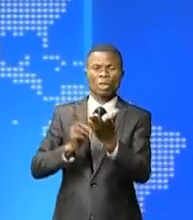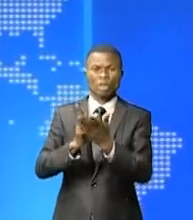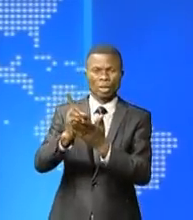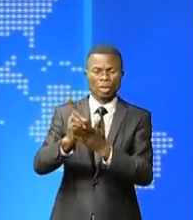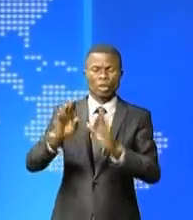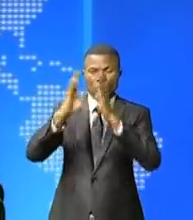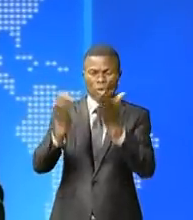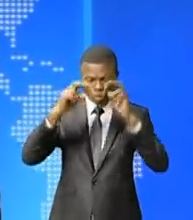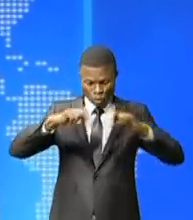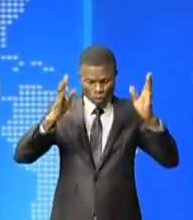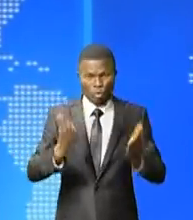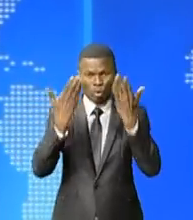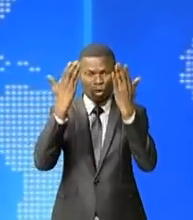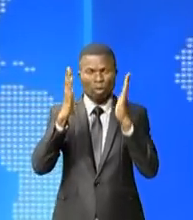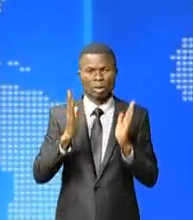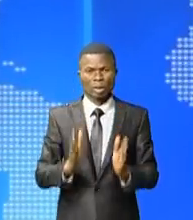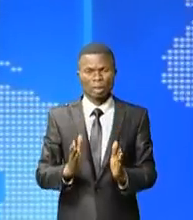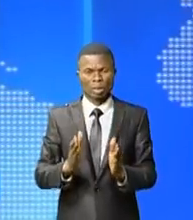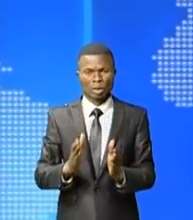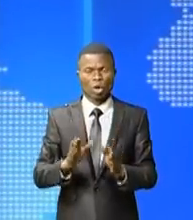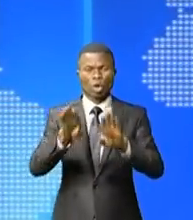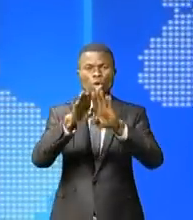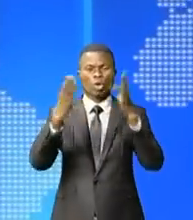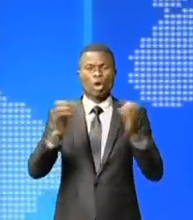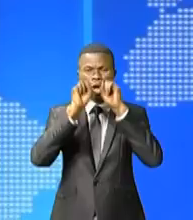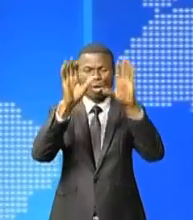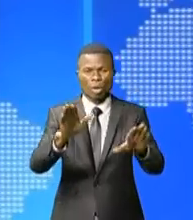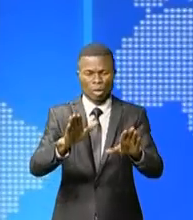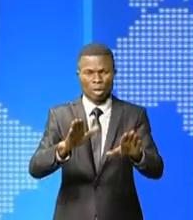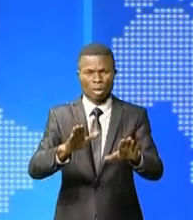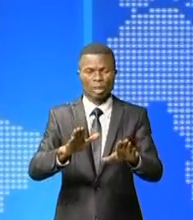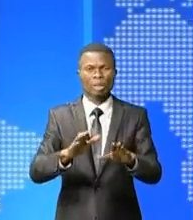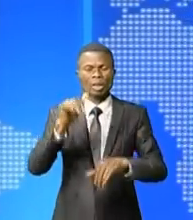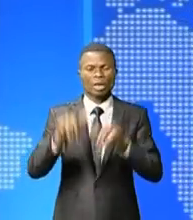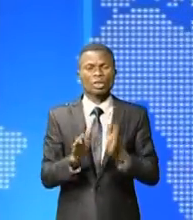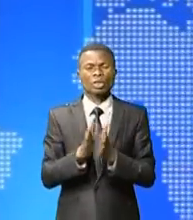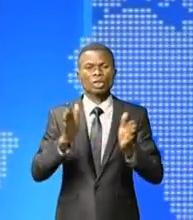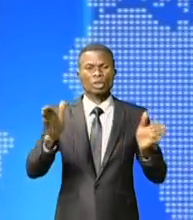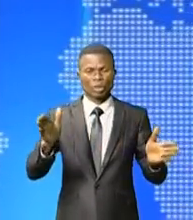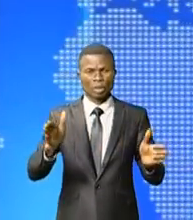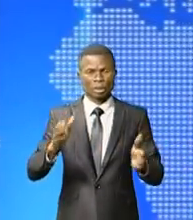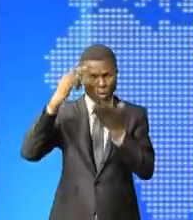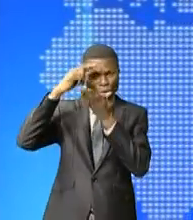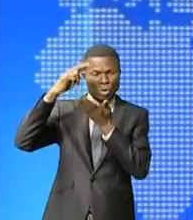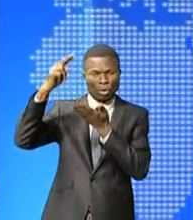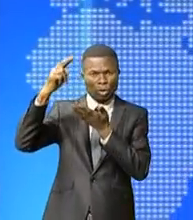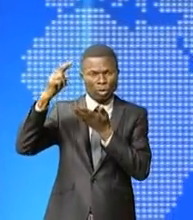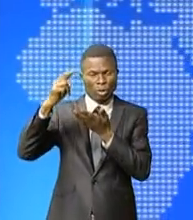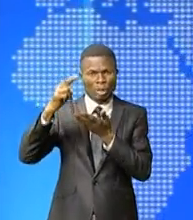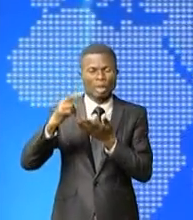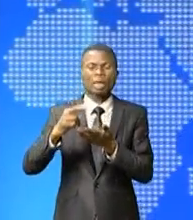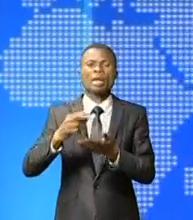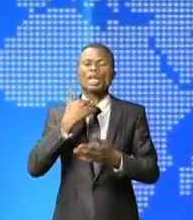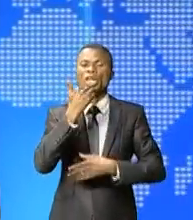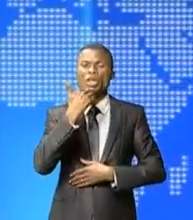des chercheurs et étudiants. L'inauguration a eu lieu par le secrétaire général académique et le bienfaiteur,